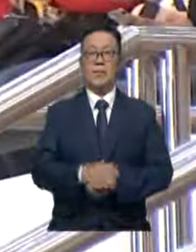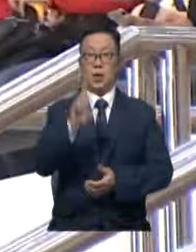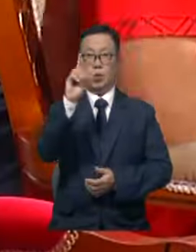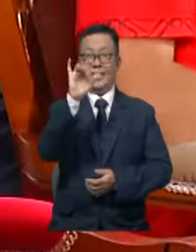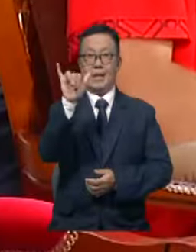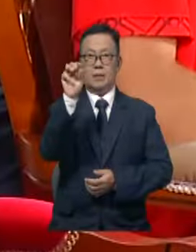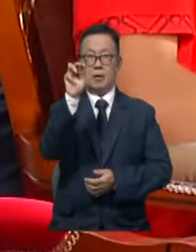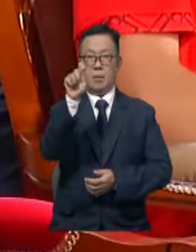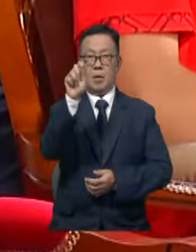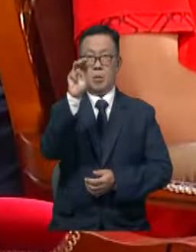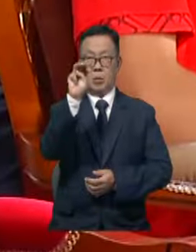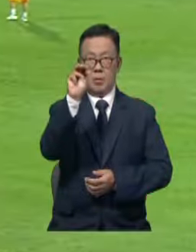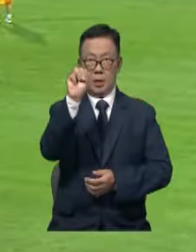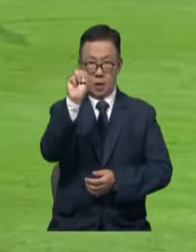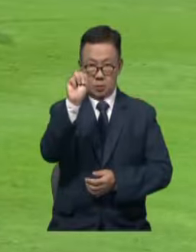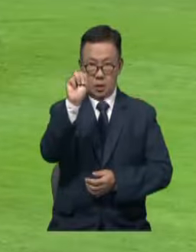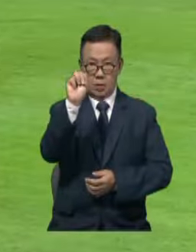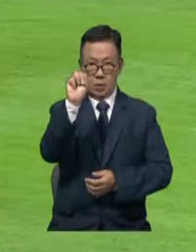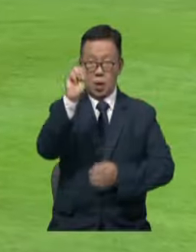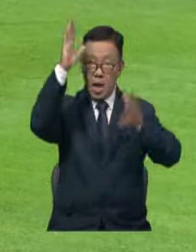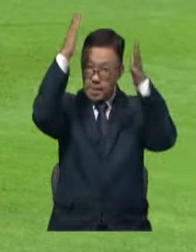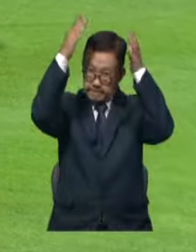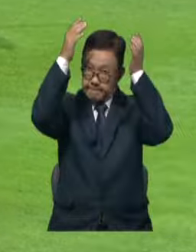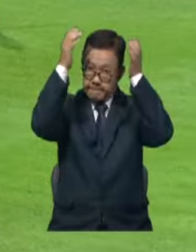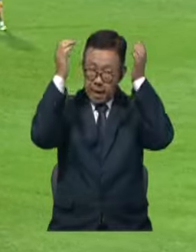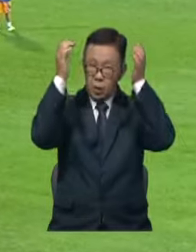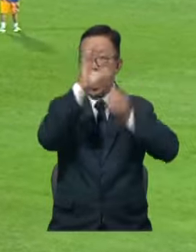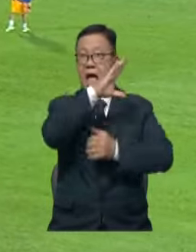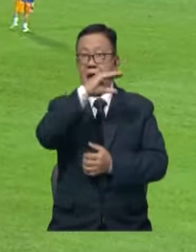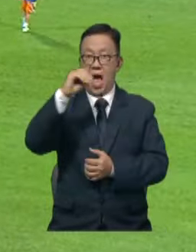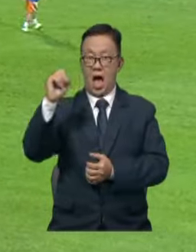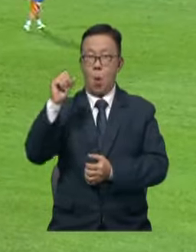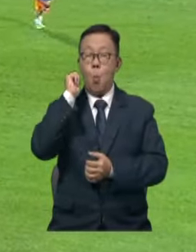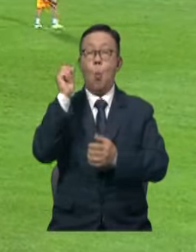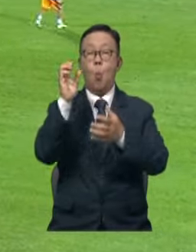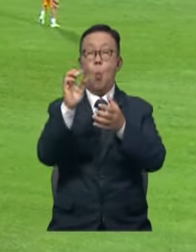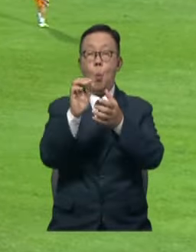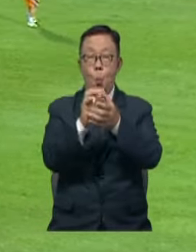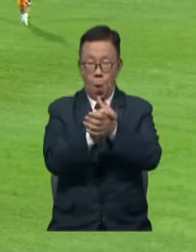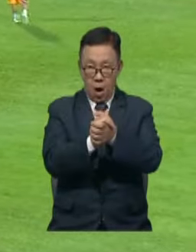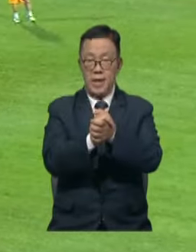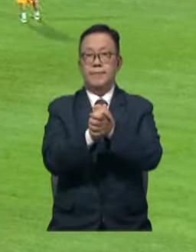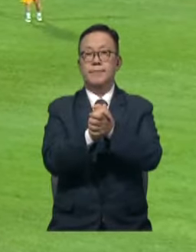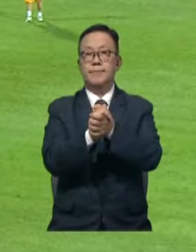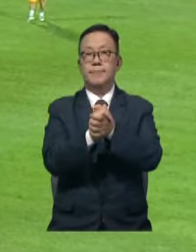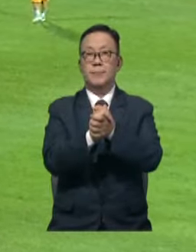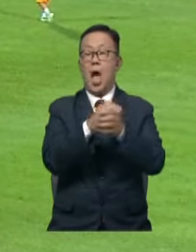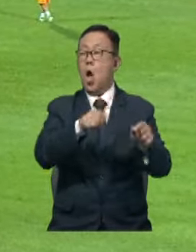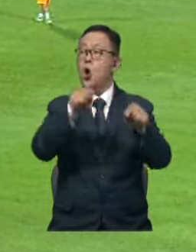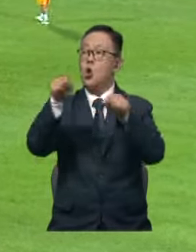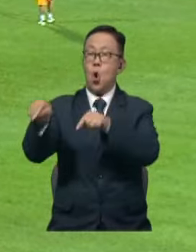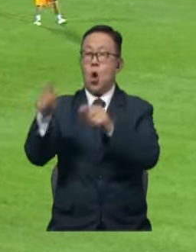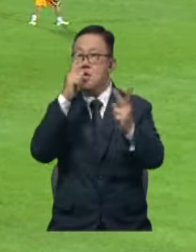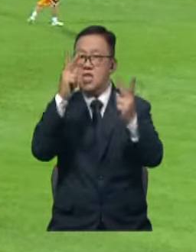Duli Yang Teramat Mulia Paduka Seri Pengiran Muda Mahkota dan Yang Teramat Mulia Paduka Seri Pengiran Anak Isteri berkenan